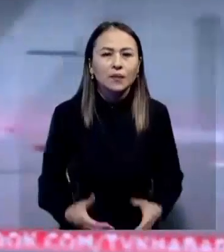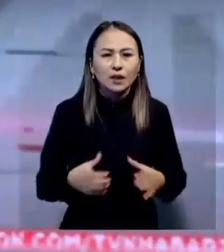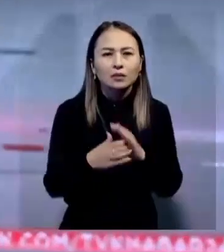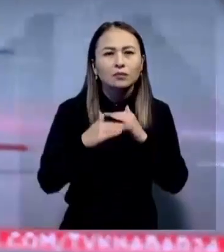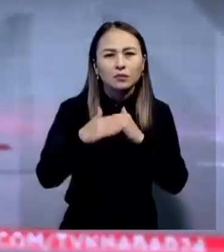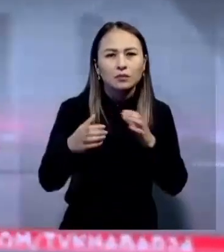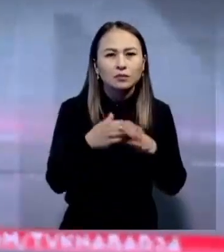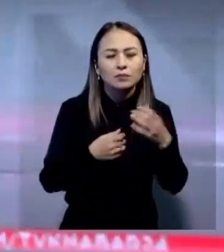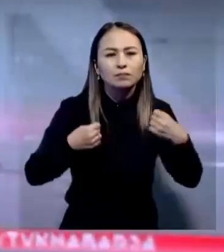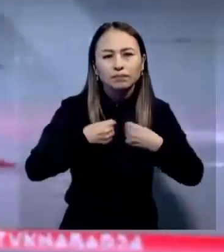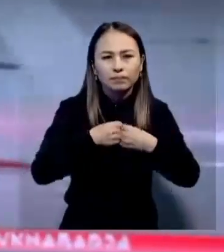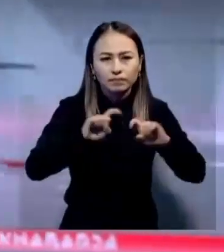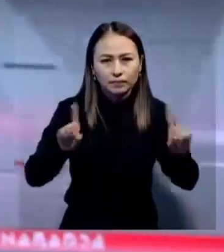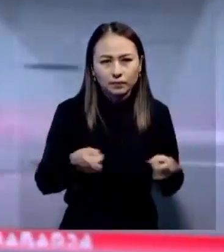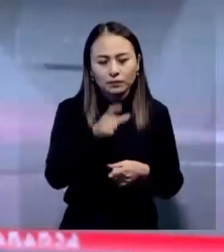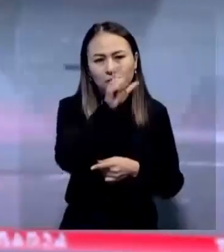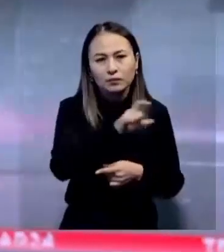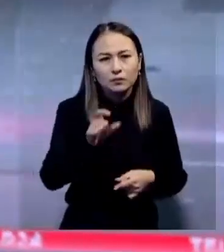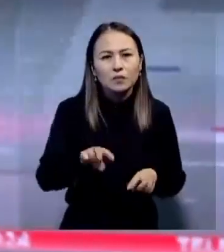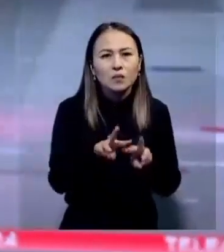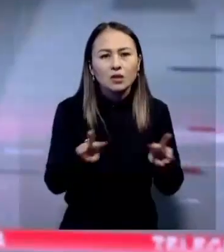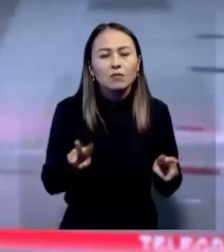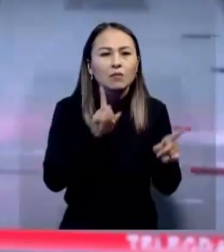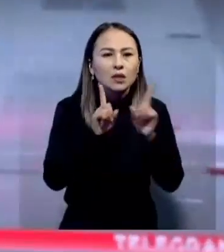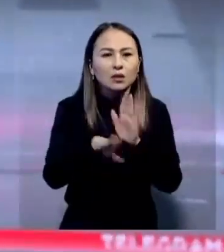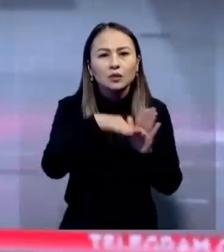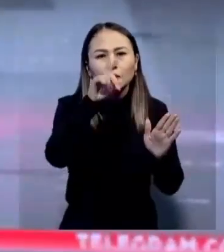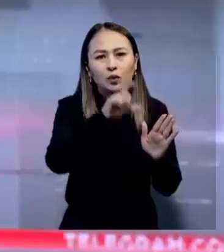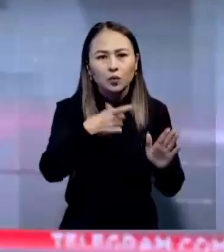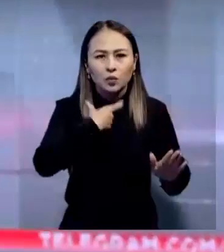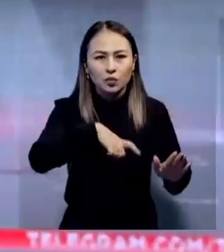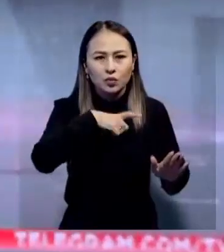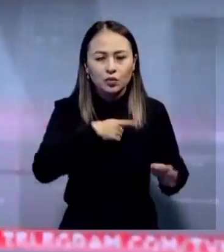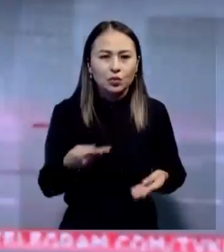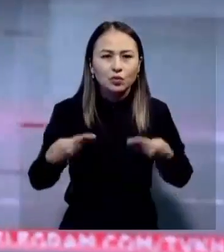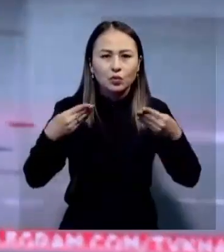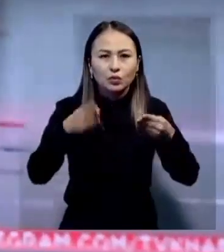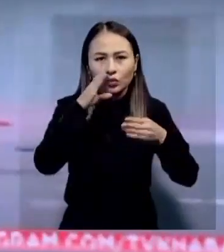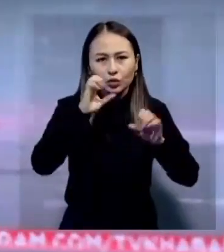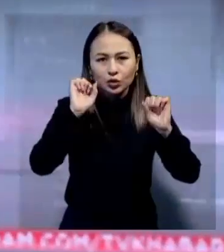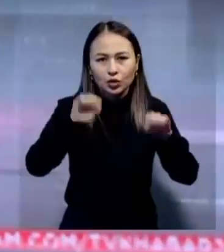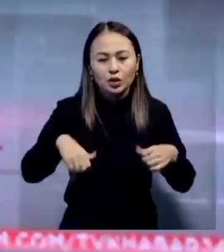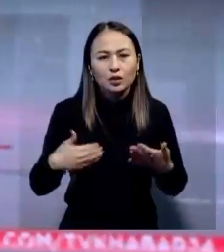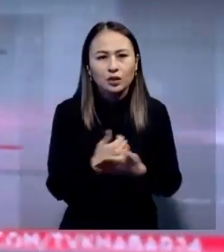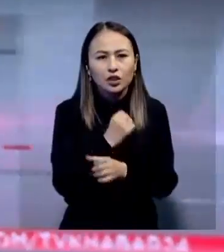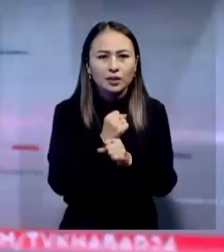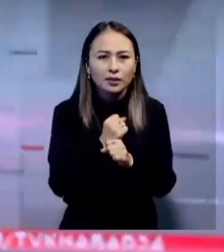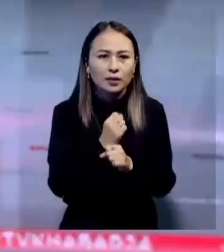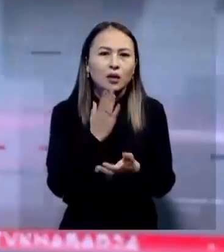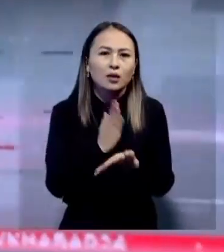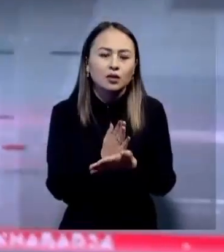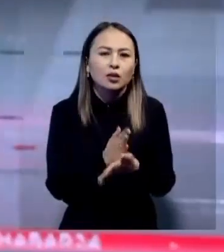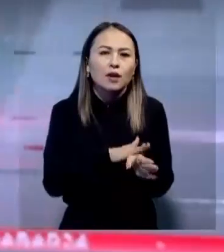Елде партиялық бәсекелестікті дамыту және азаматтардың мәжіліс пен мәслихаттар депутаттығына өзін-өзі ұсыну мүмкіндігі үшін жағдай